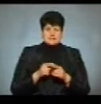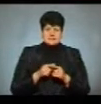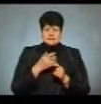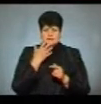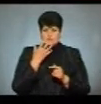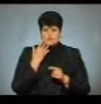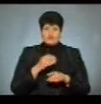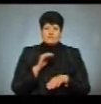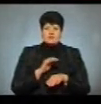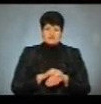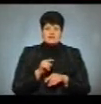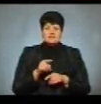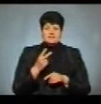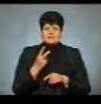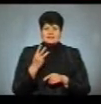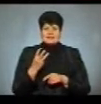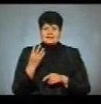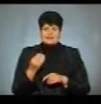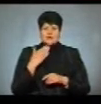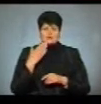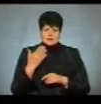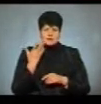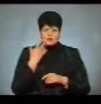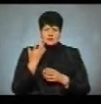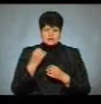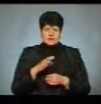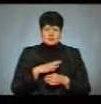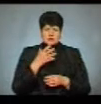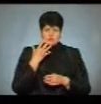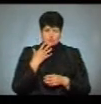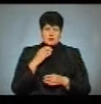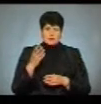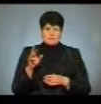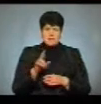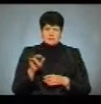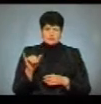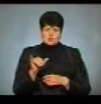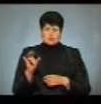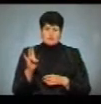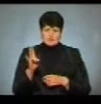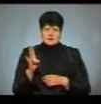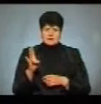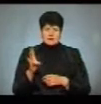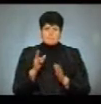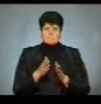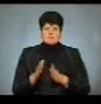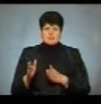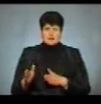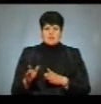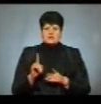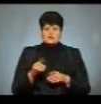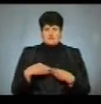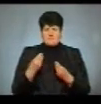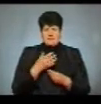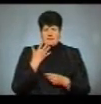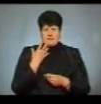теплоносій. Фактично, навіть оцих 2-3 дні останніх, коли ще було теплоносій, там п'ятниця, субота, неділя, батареї мало що віддавали